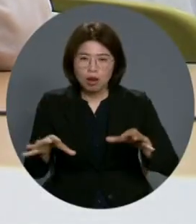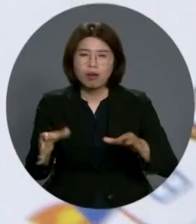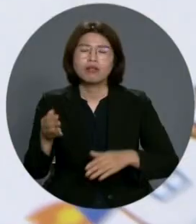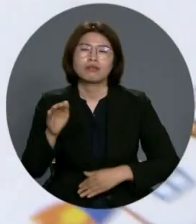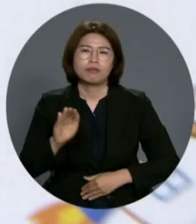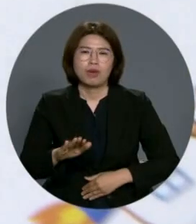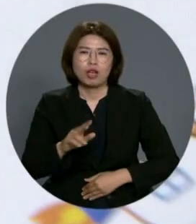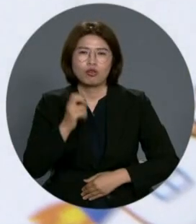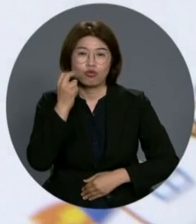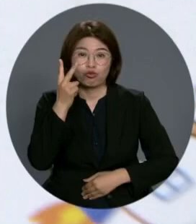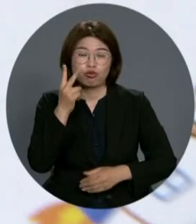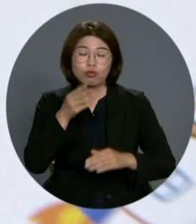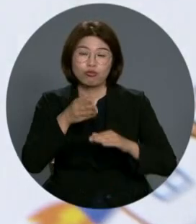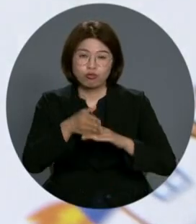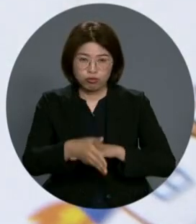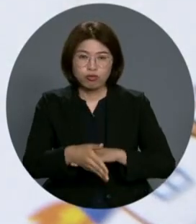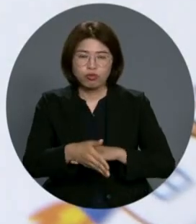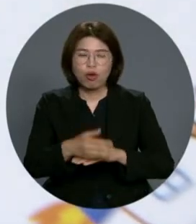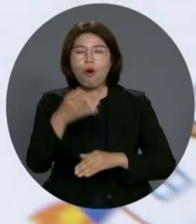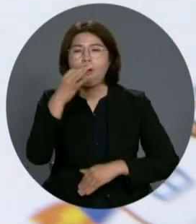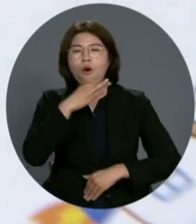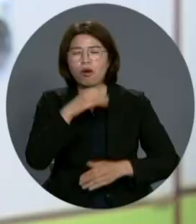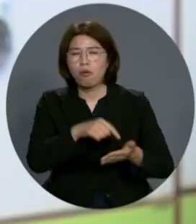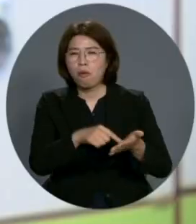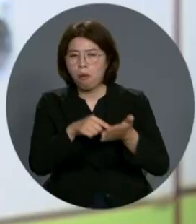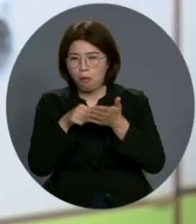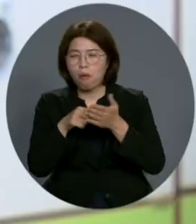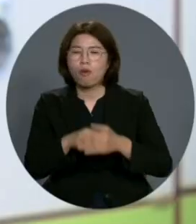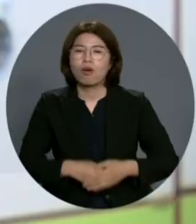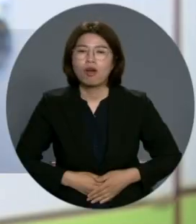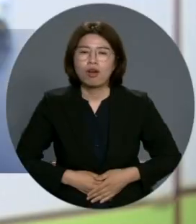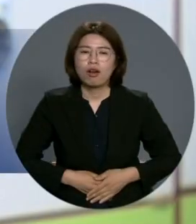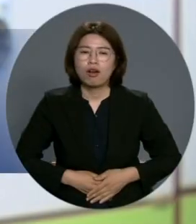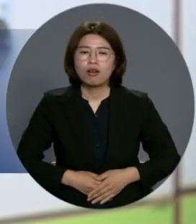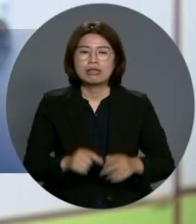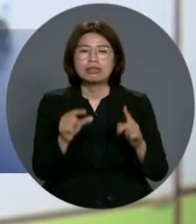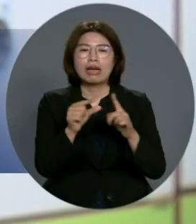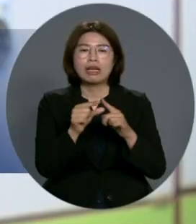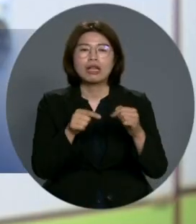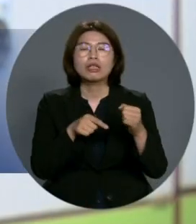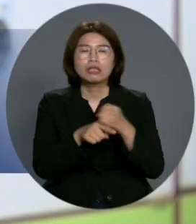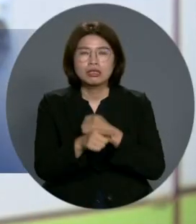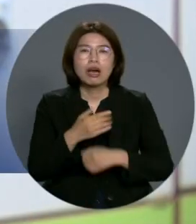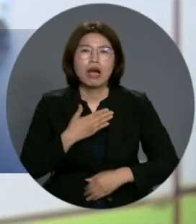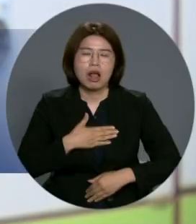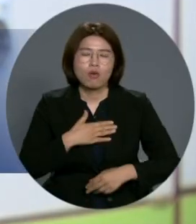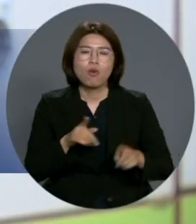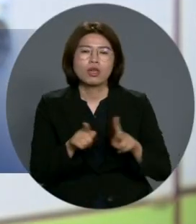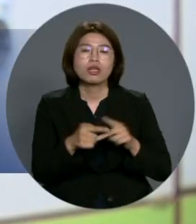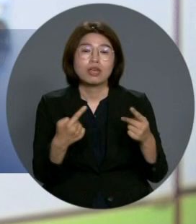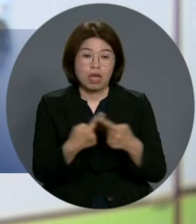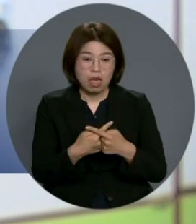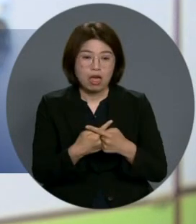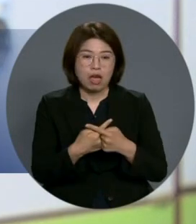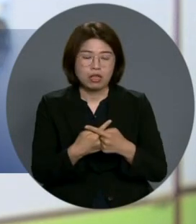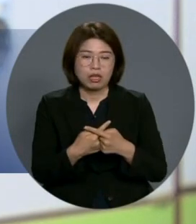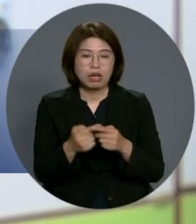지나면서 효과는 조금씩 나타나고 있습니다. 여기서 단어 뜻을 알고 이해를 하니까